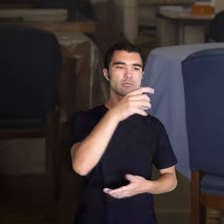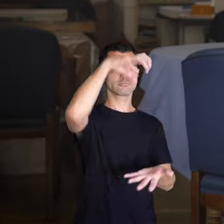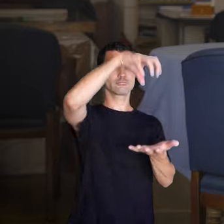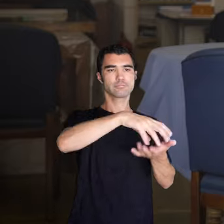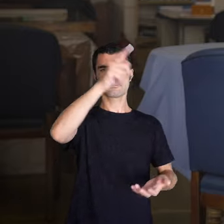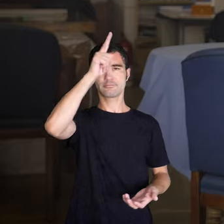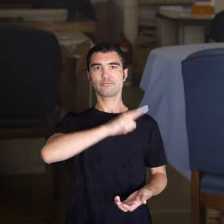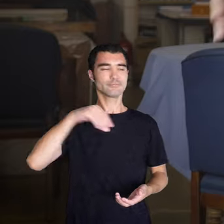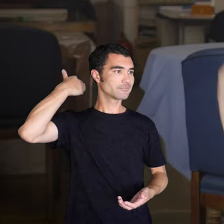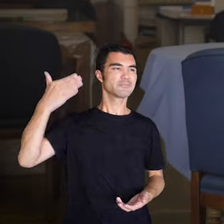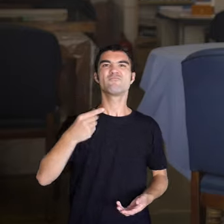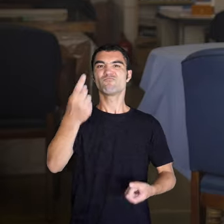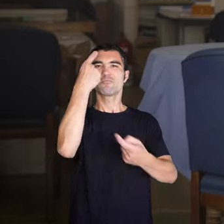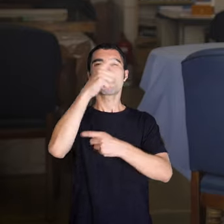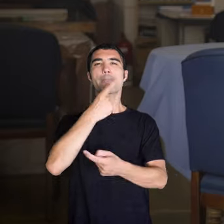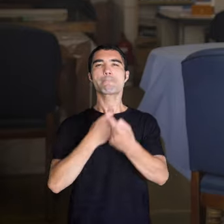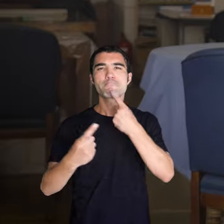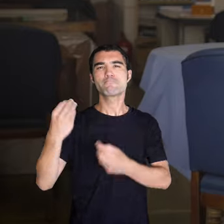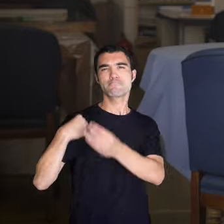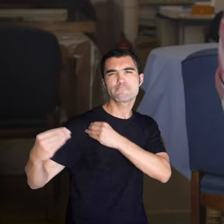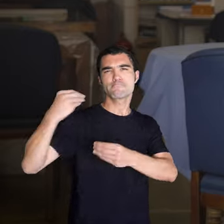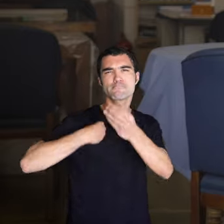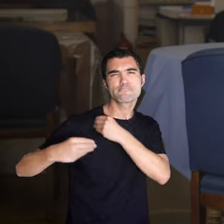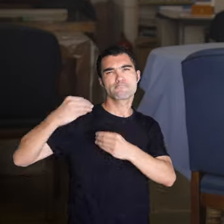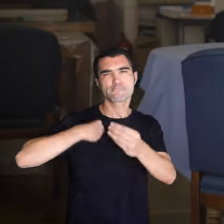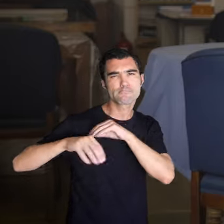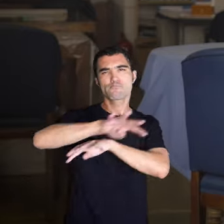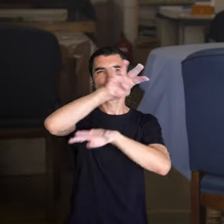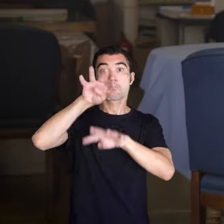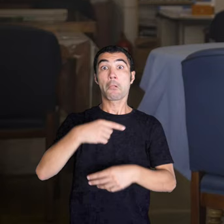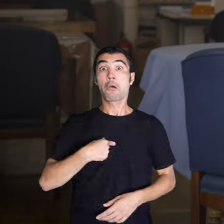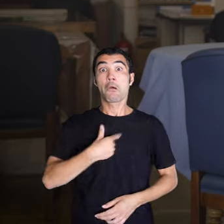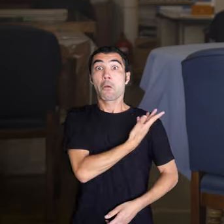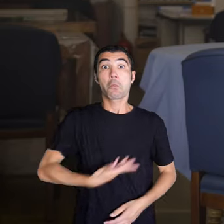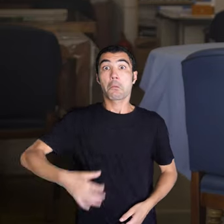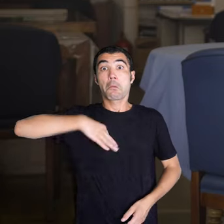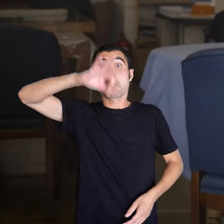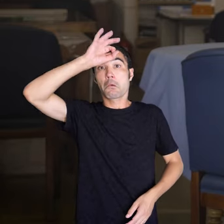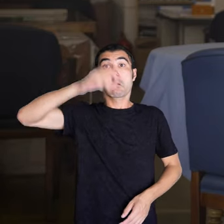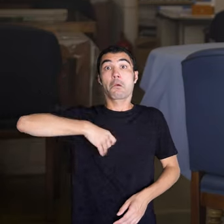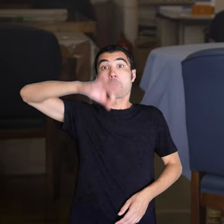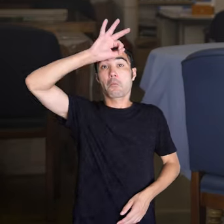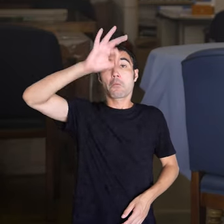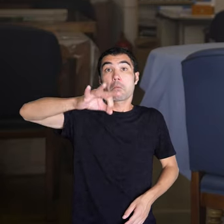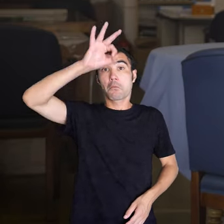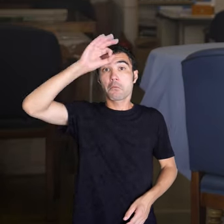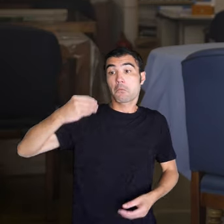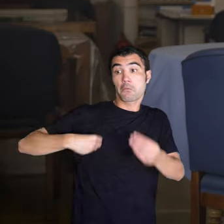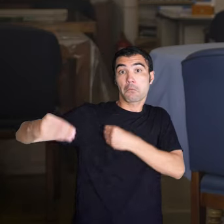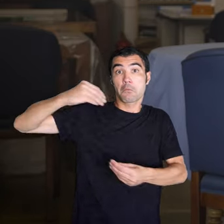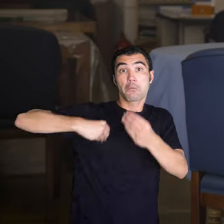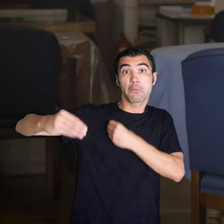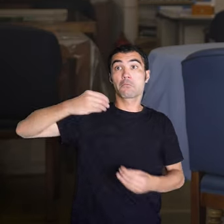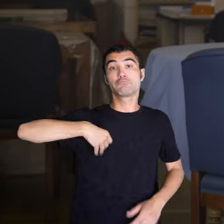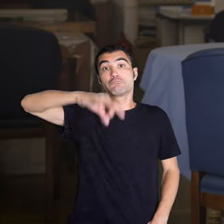favor, per demanar-me de qui era, de qui no era, qui era l'home, que sé jo qui era l'home, jo no el conec l'home. Llavors demanaven coses de queixes,